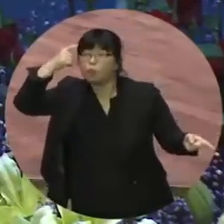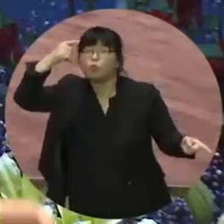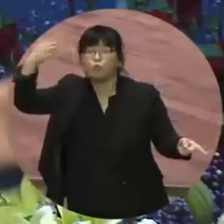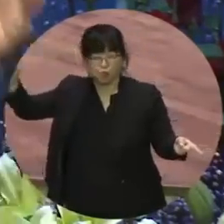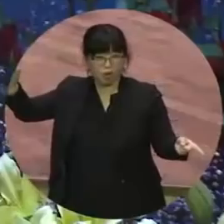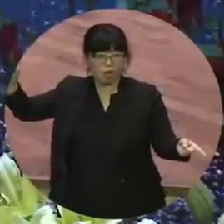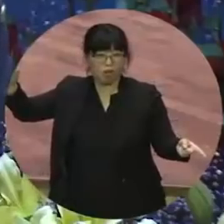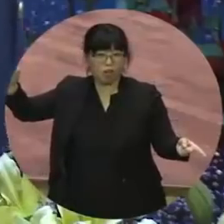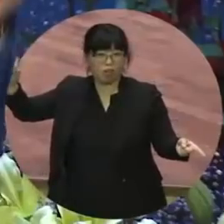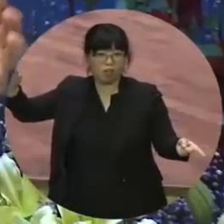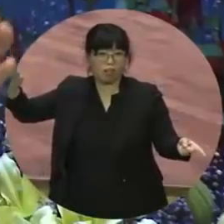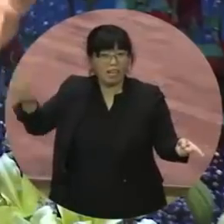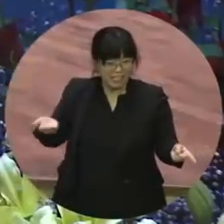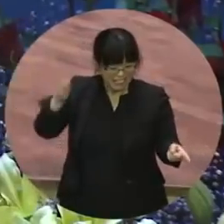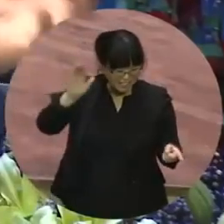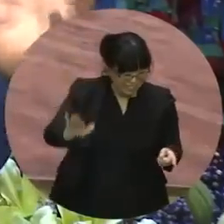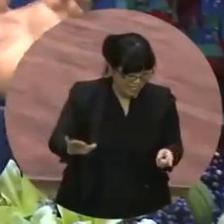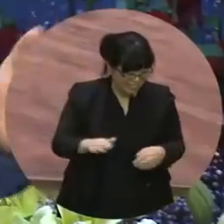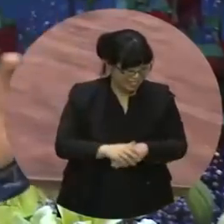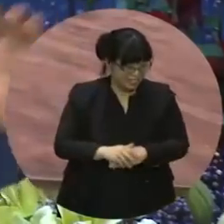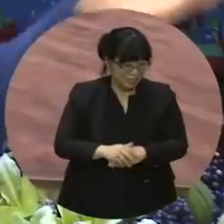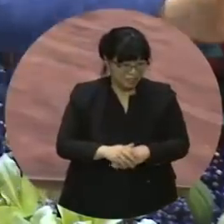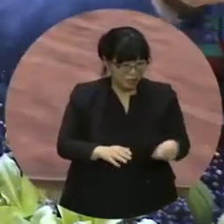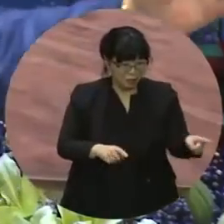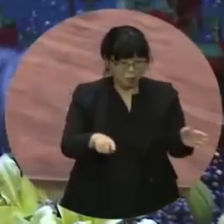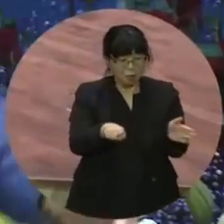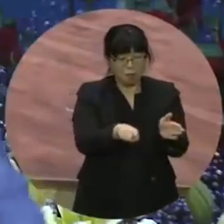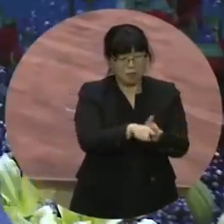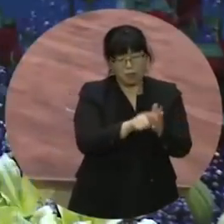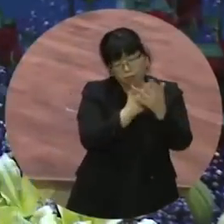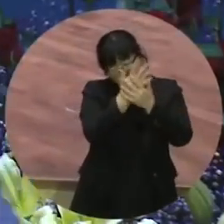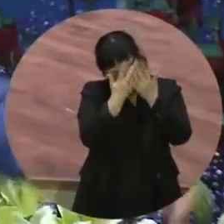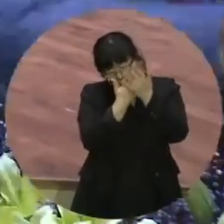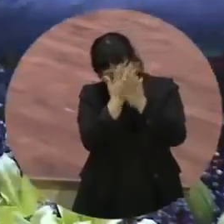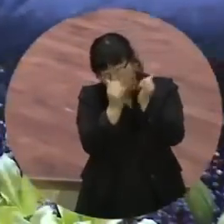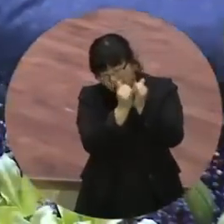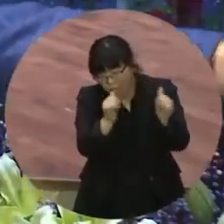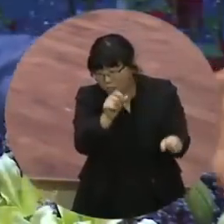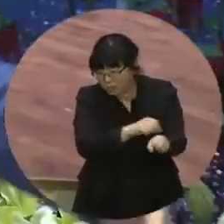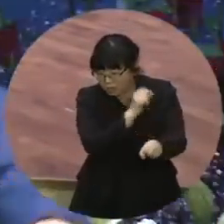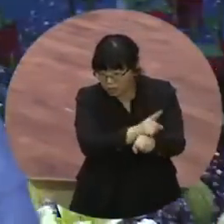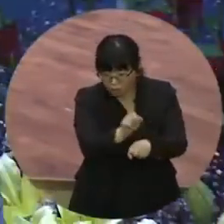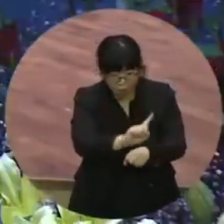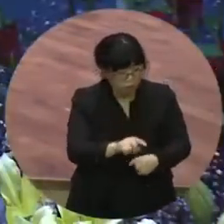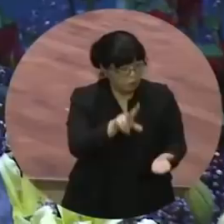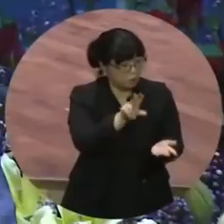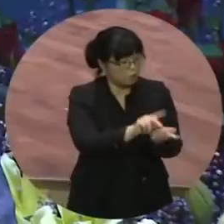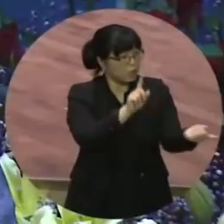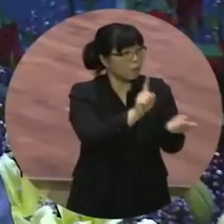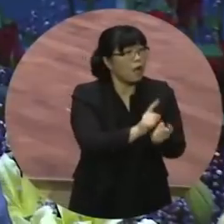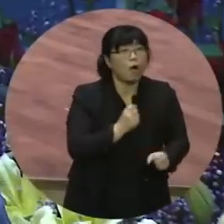자기 감정, 자기 지식, 자기 경험, 그거 가지고 다 끝내려고 그래요. 하나님 없어.